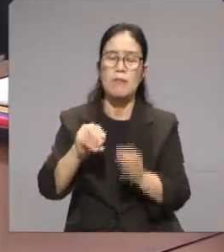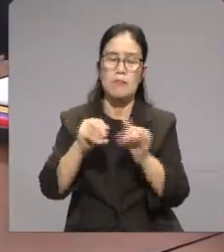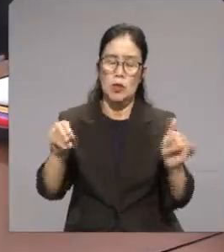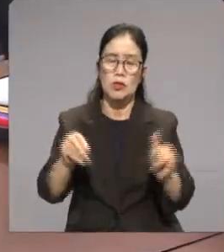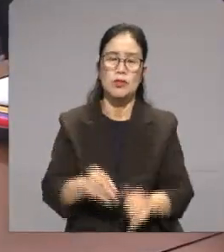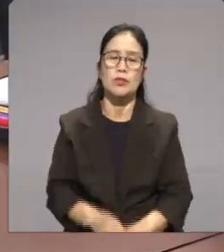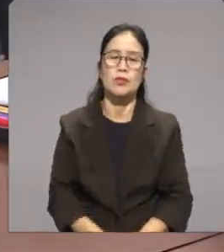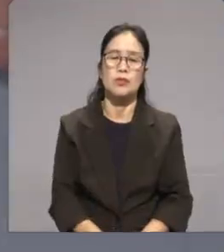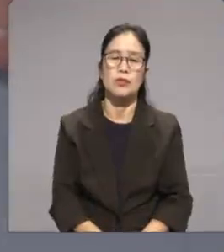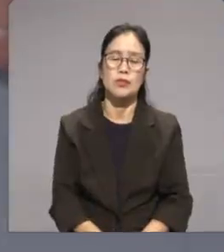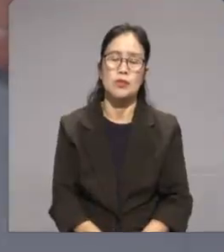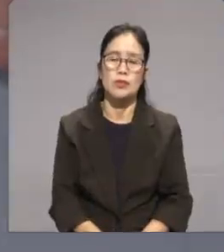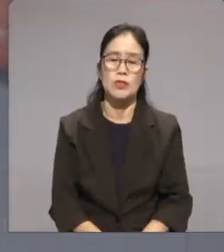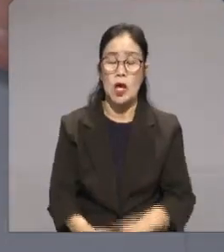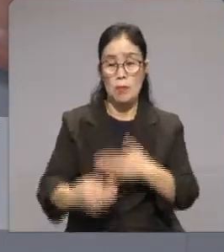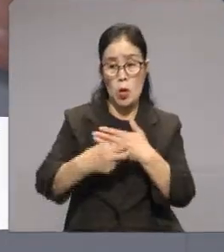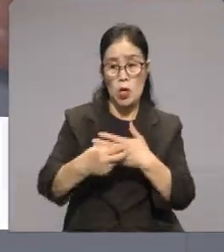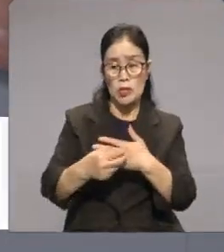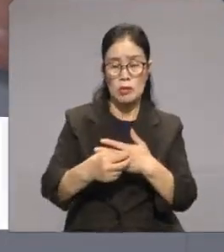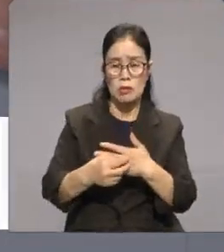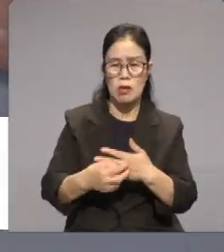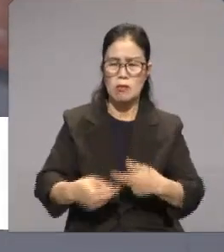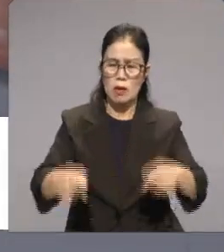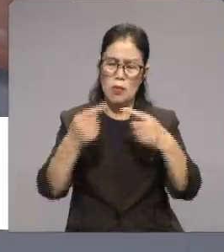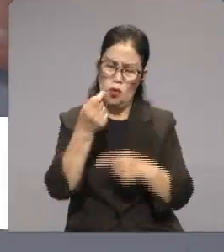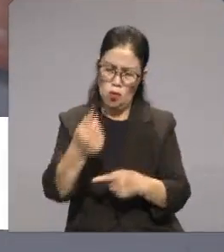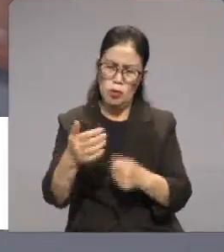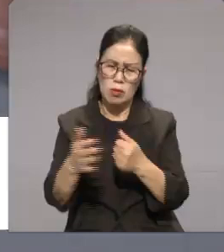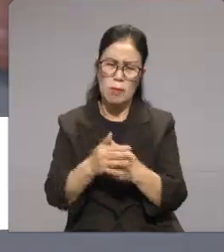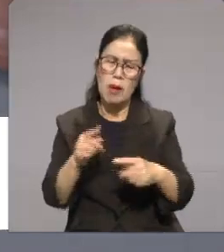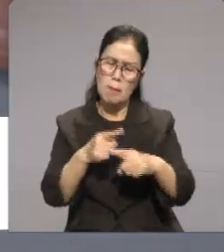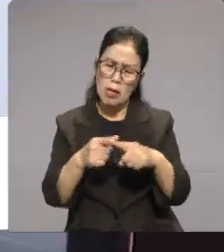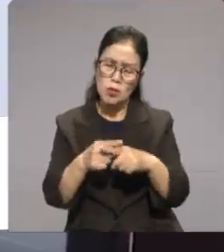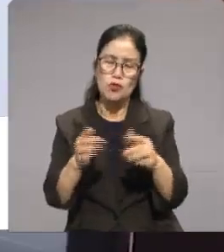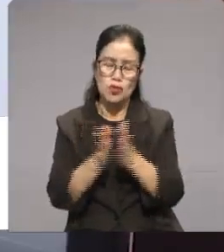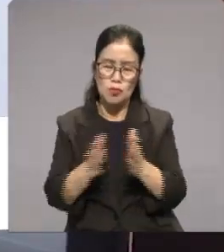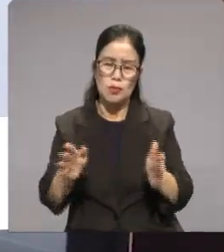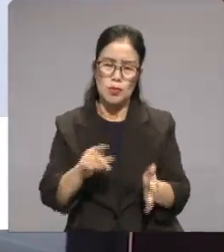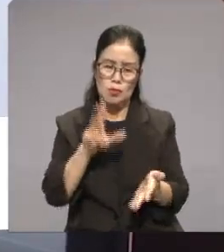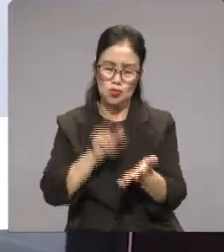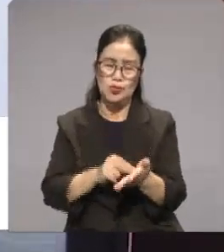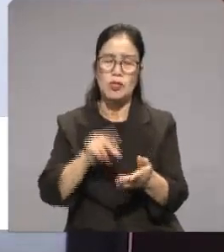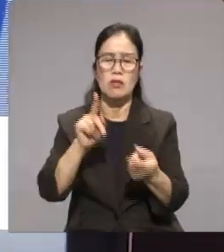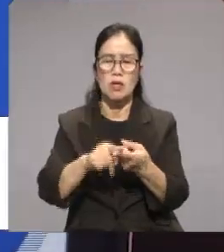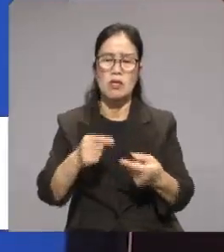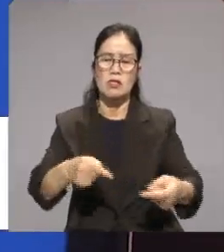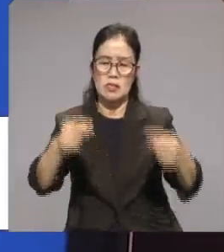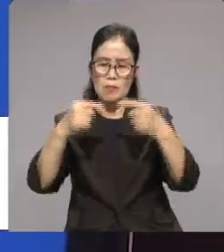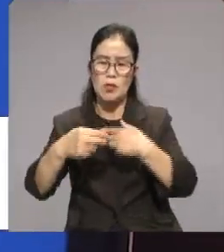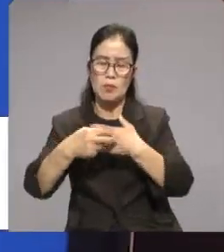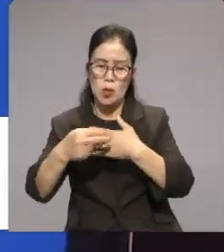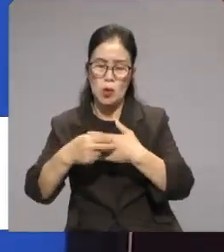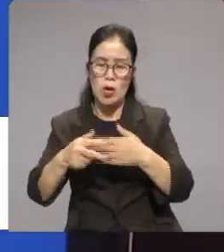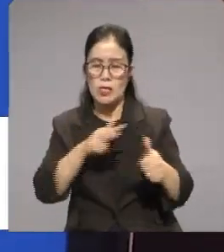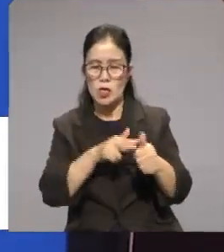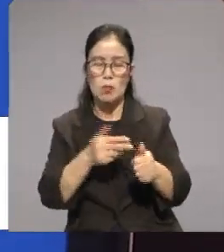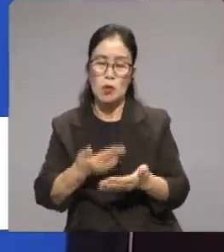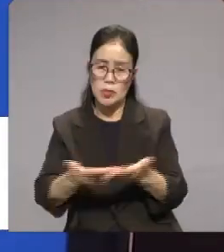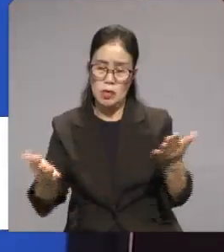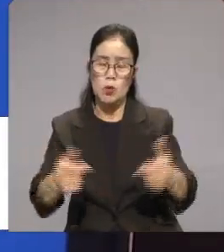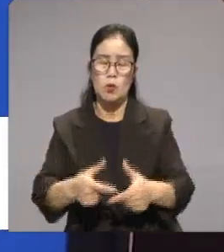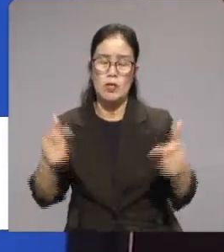밝혔습니다. 병원들의 저조한 참여로 반쪽 출범이란 지적에 대해선 참여 병원과 정보 제공 확대